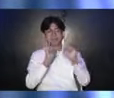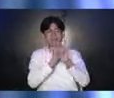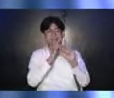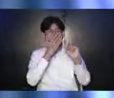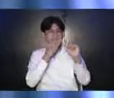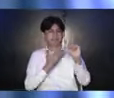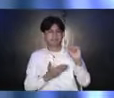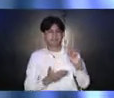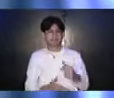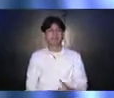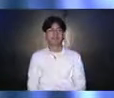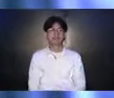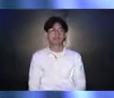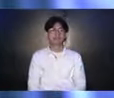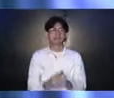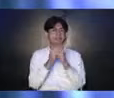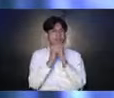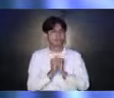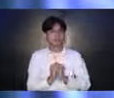And worship Him.